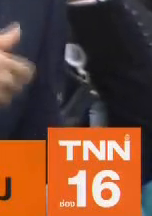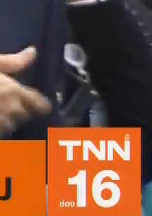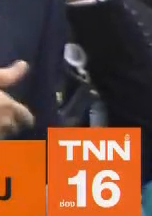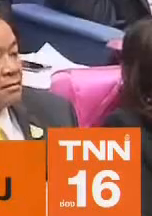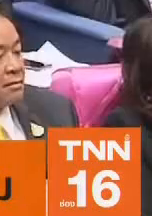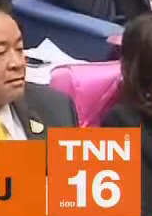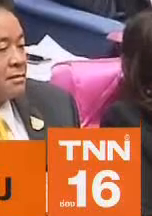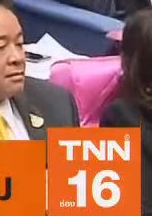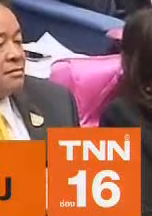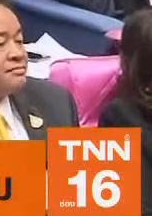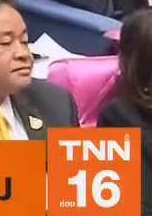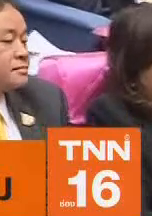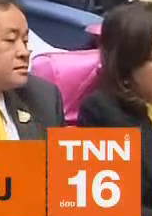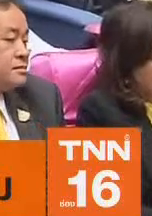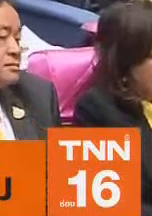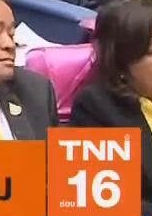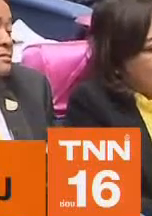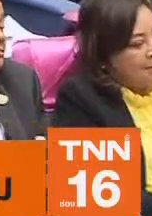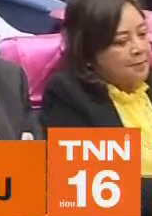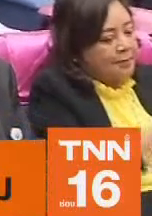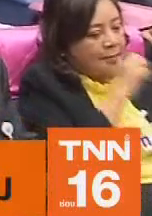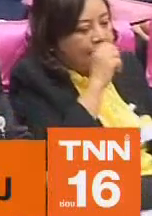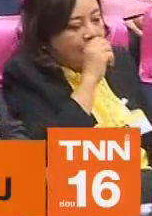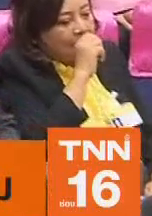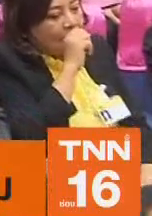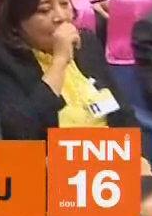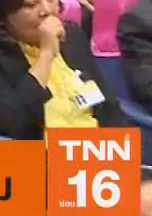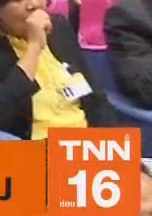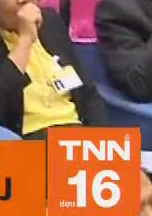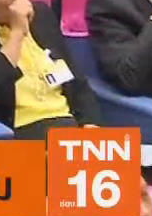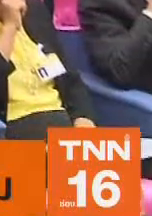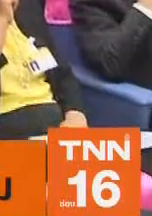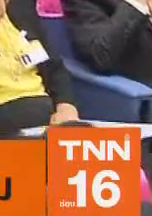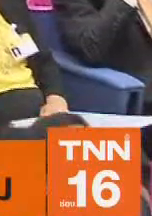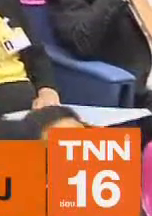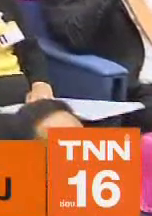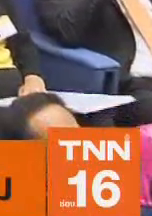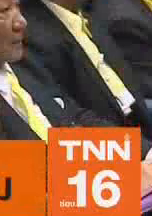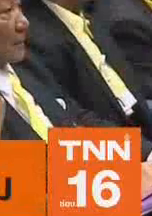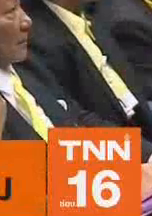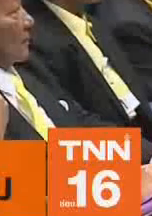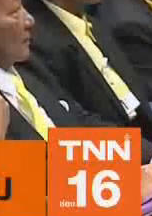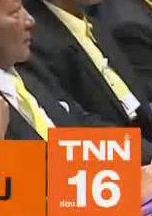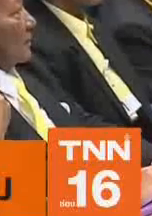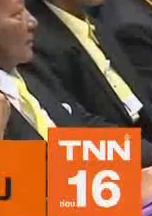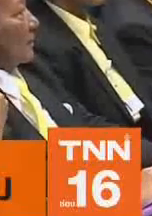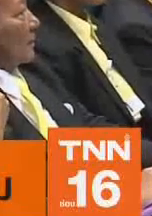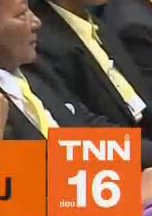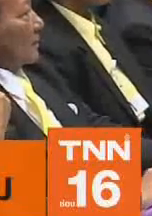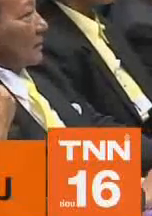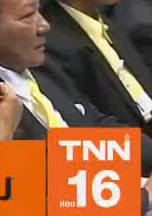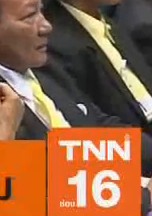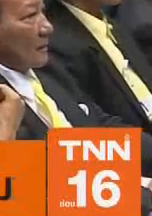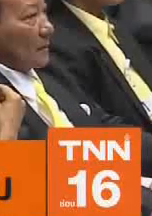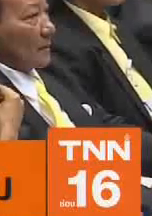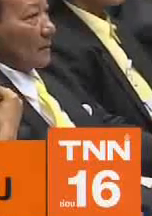ยครับจะได้เสนอมติสวนกลับมานะครับเพื่อขอให้ดำเนินการเลือกตัวประธานสภาผู้แทนราษฎรภ